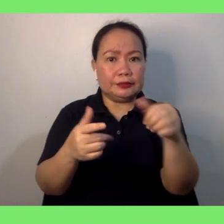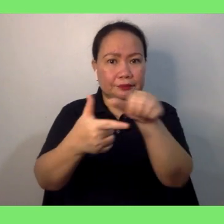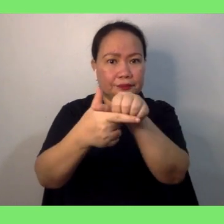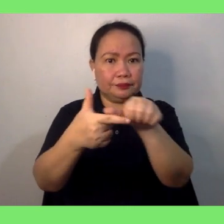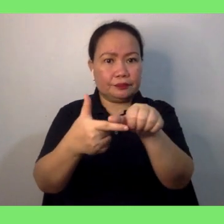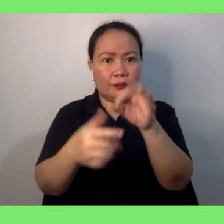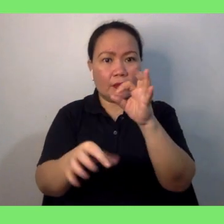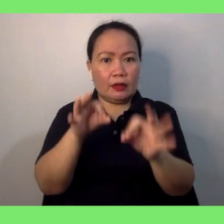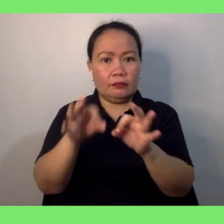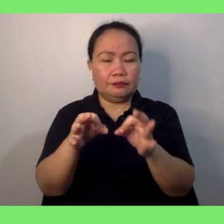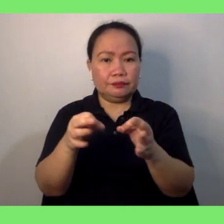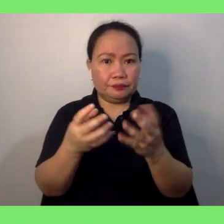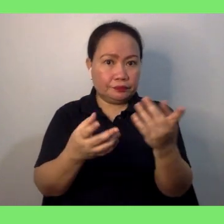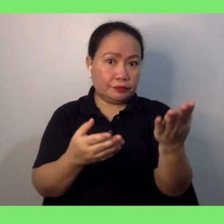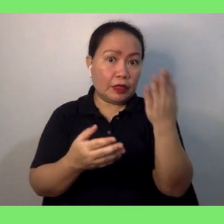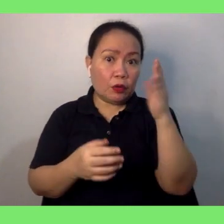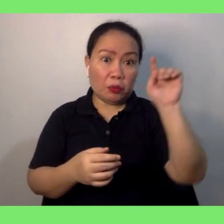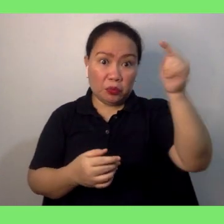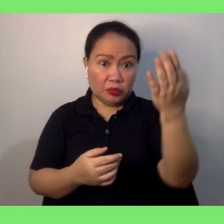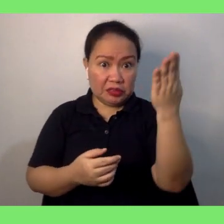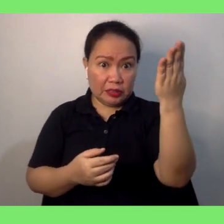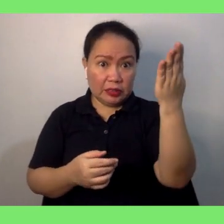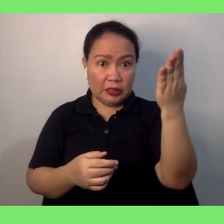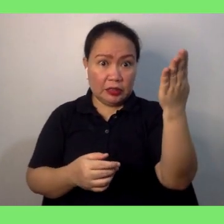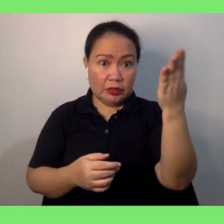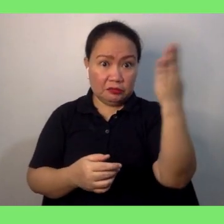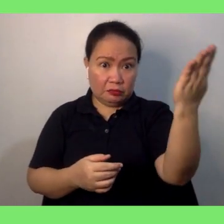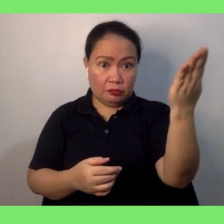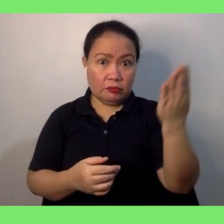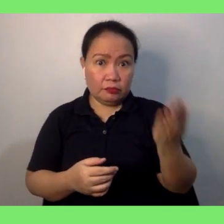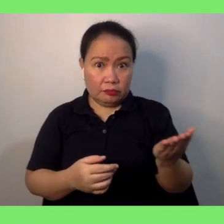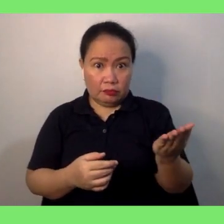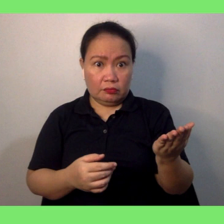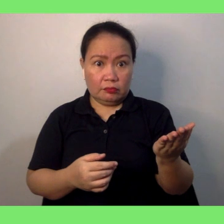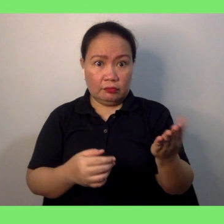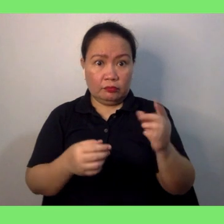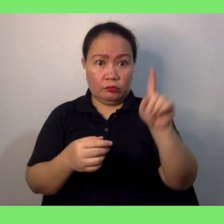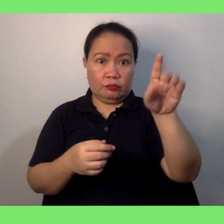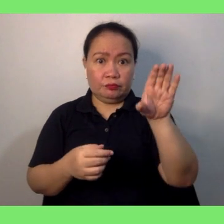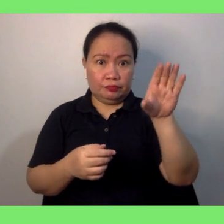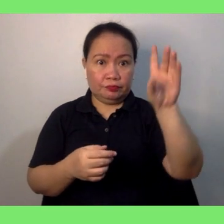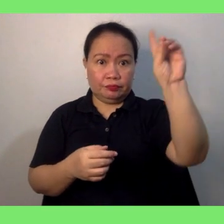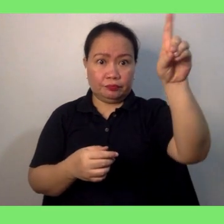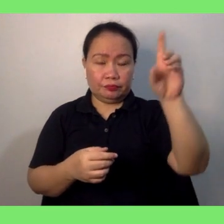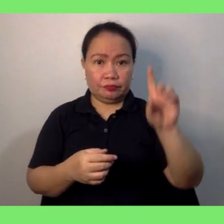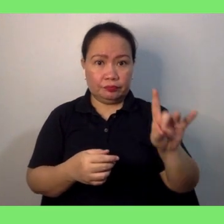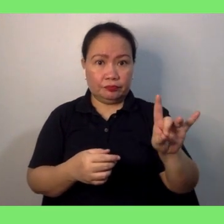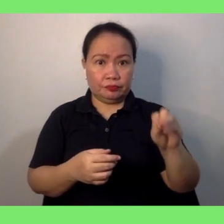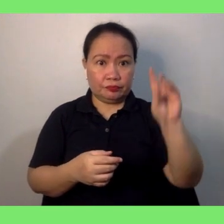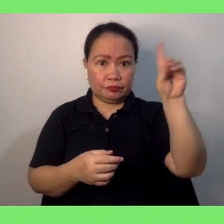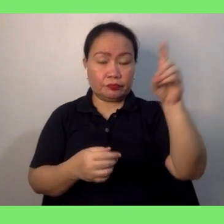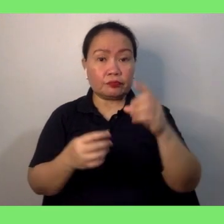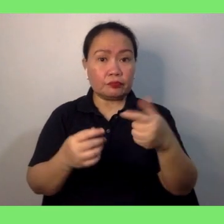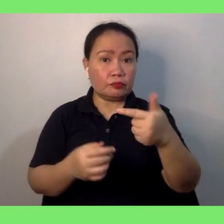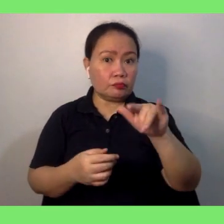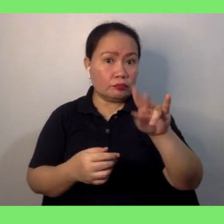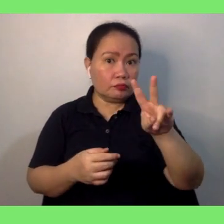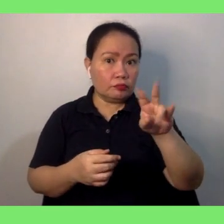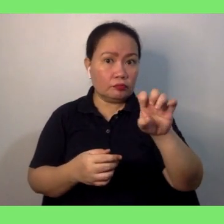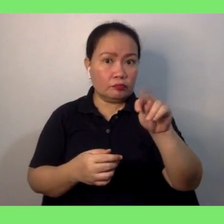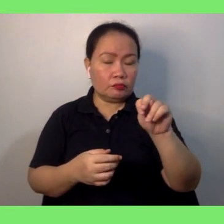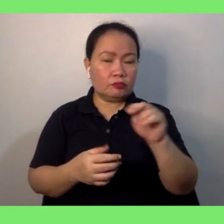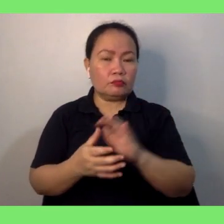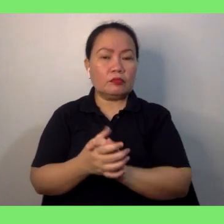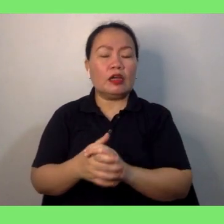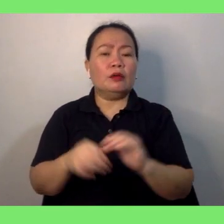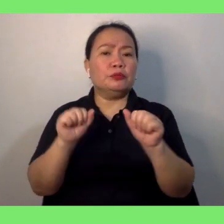ibang angles kung ito lang ang given? Okay? So, pwede natin i-apply dito yung concept ng angle pairs